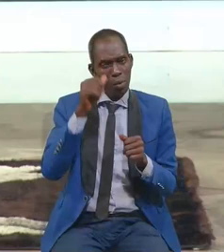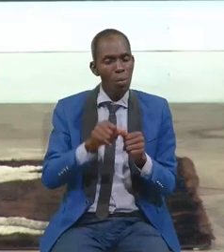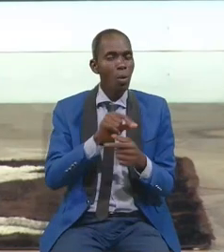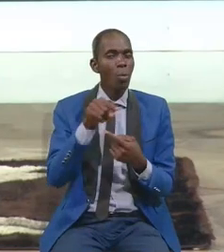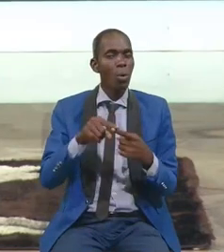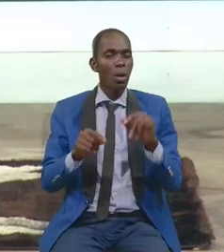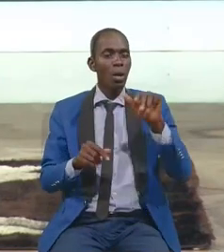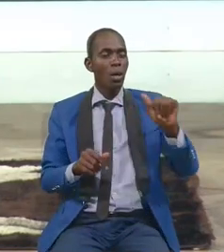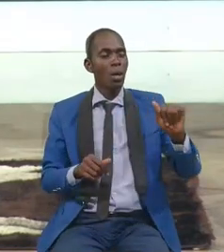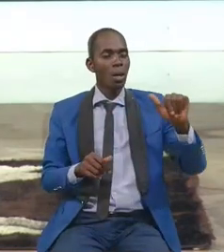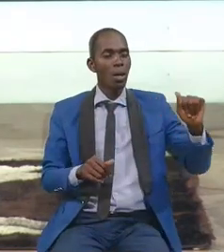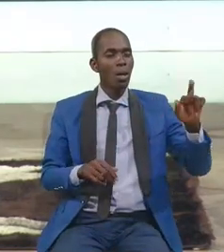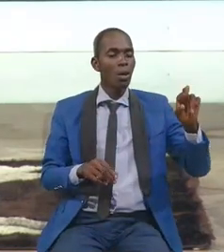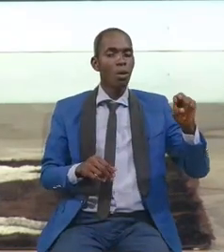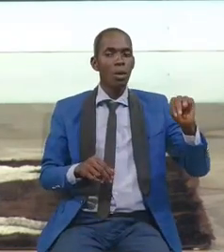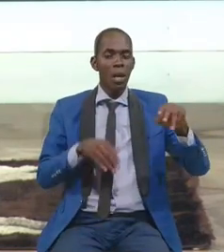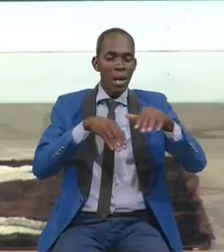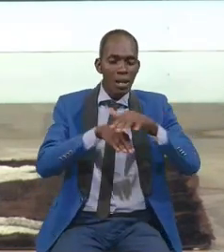est venu